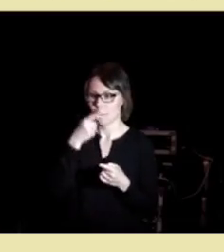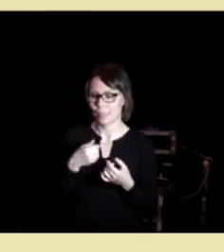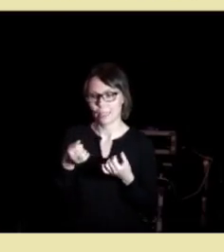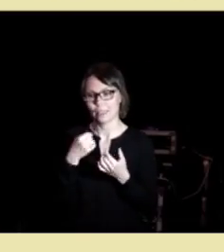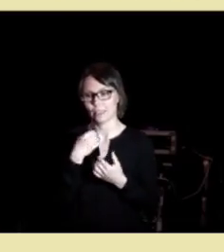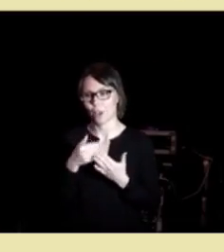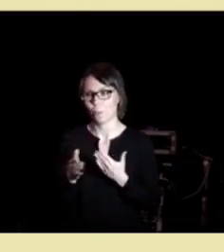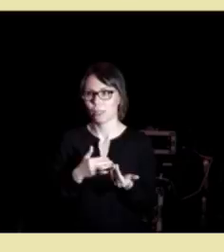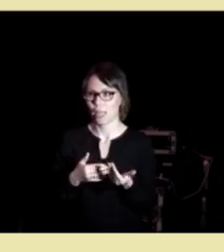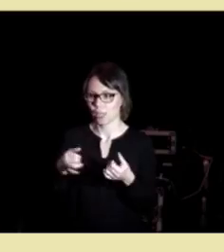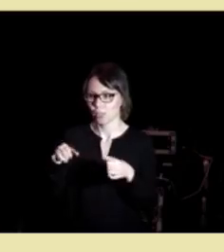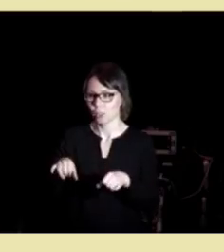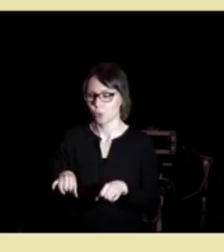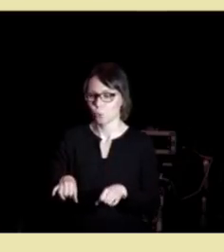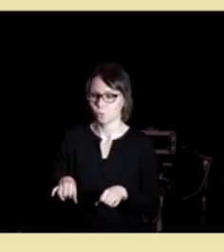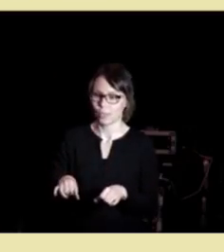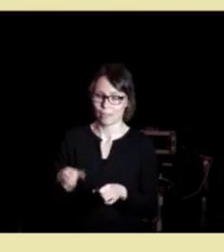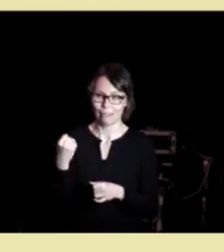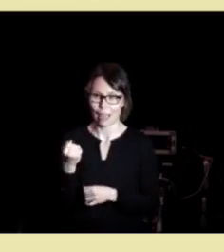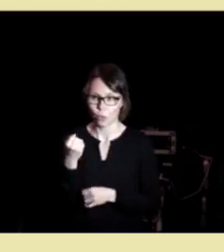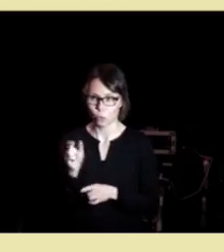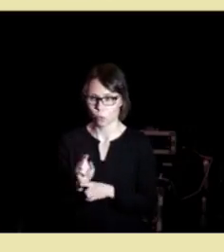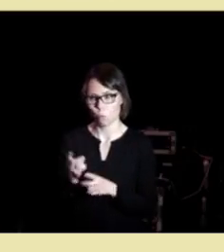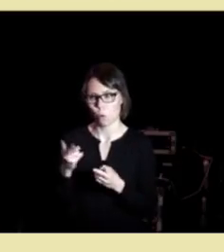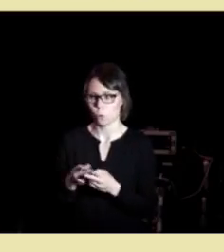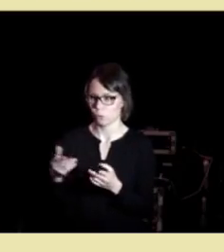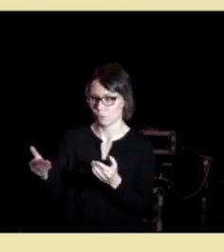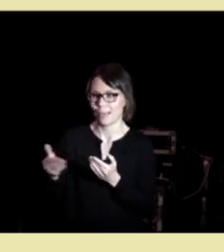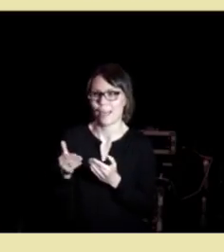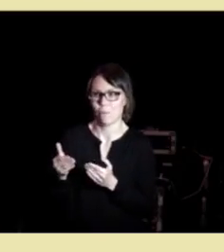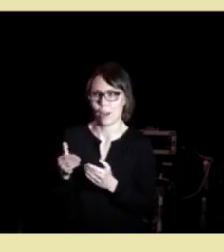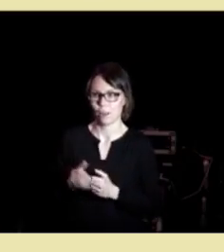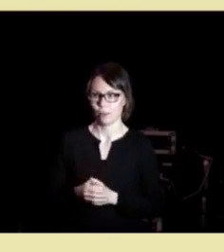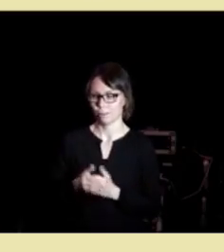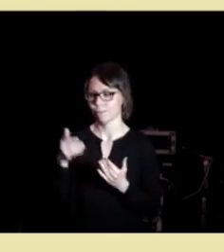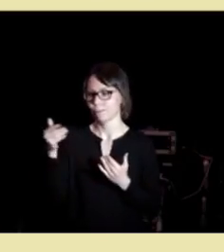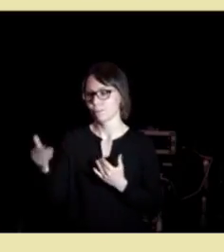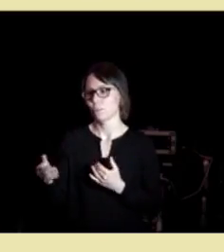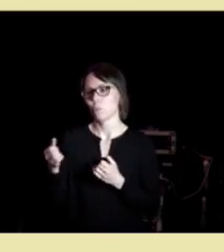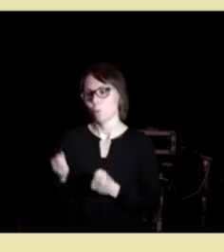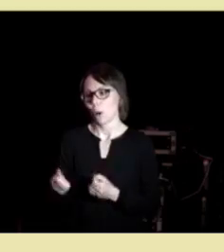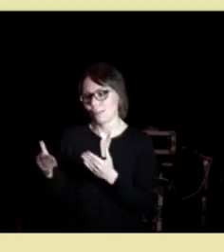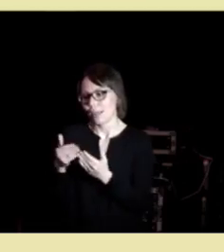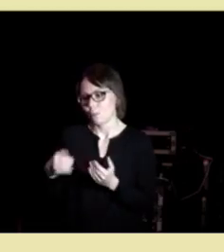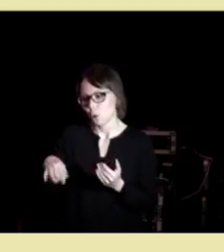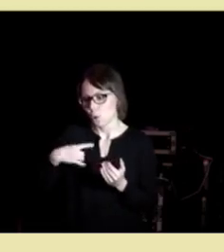katastrofer, terror, som kommer nærmere. Dette må vi bli enda bedre på og planlegge godt for.